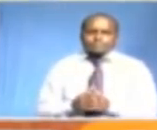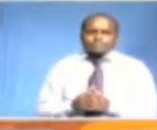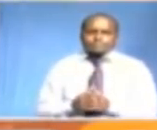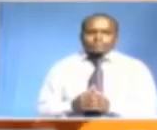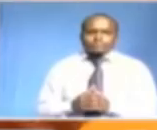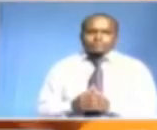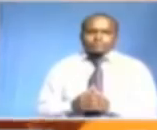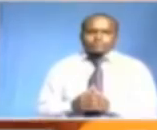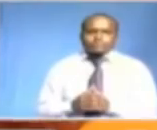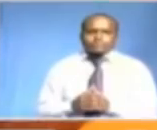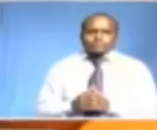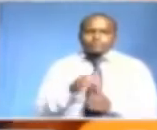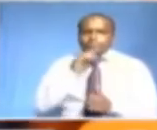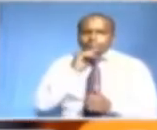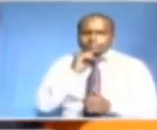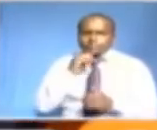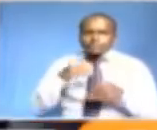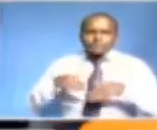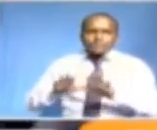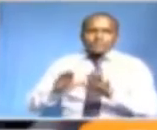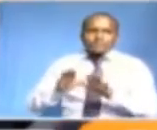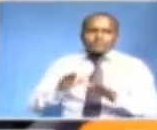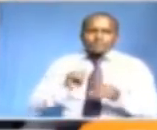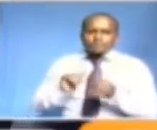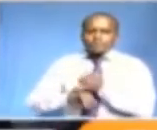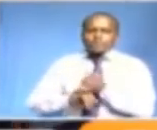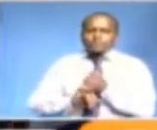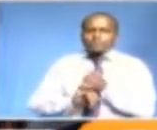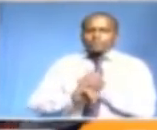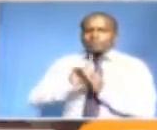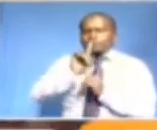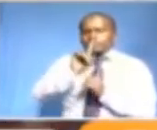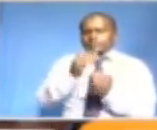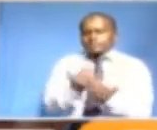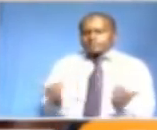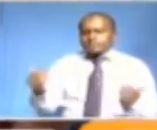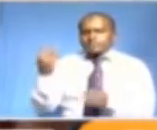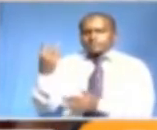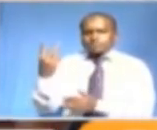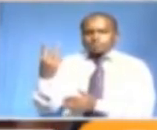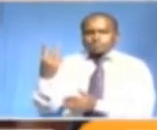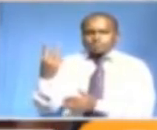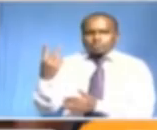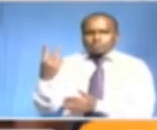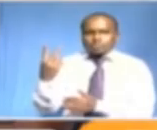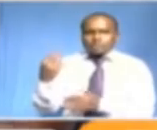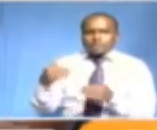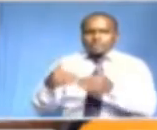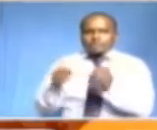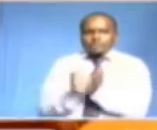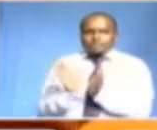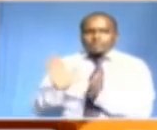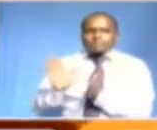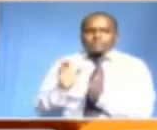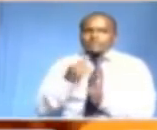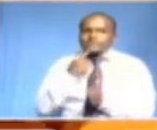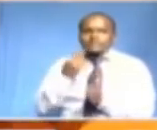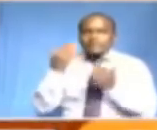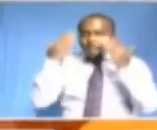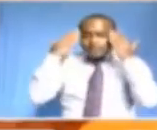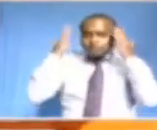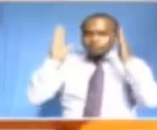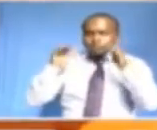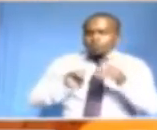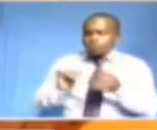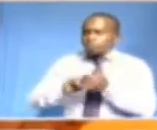Mwenda zake amewacha nyuma mke mmoja na watoto wawili, huku familia yake ikidai haifahamu aliko